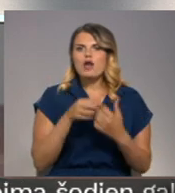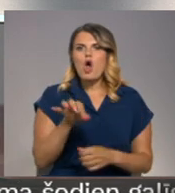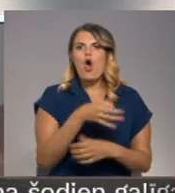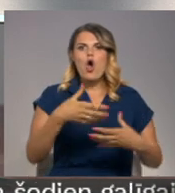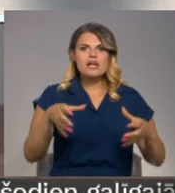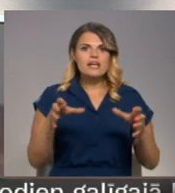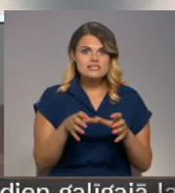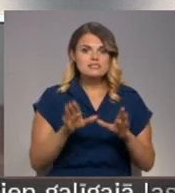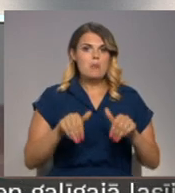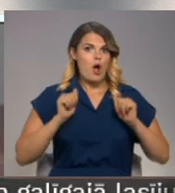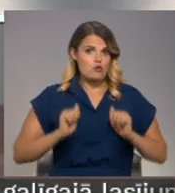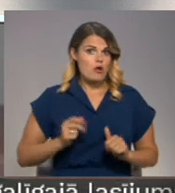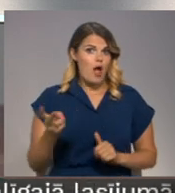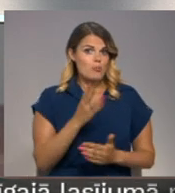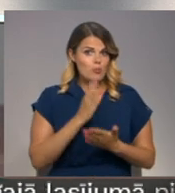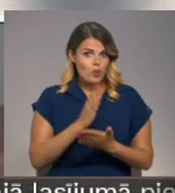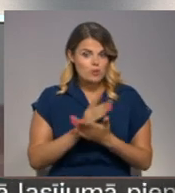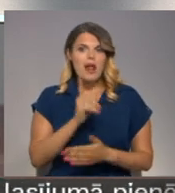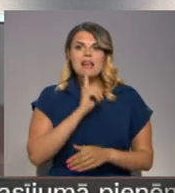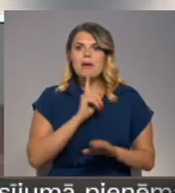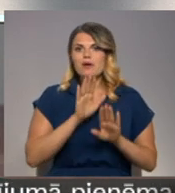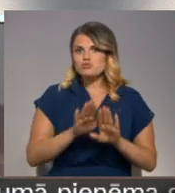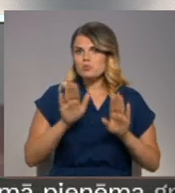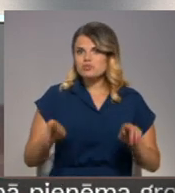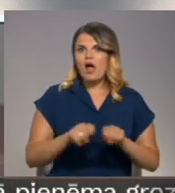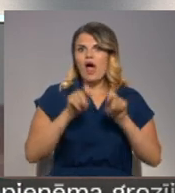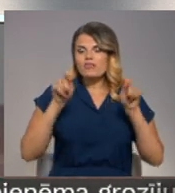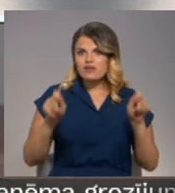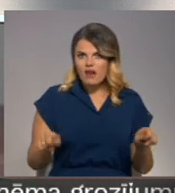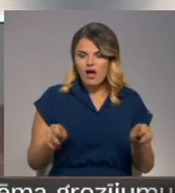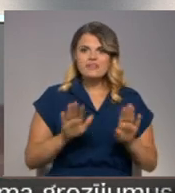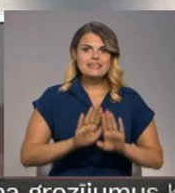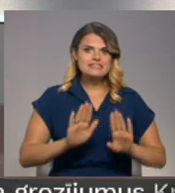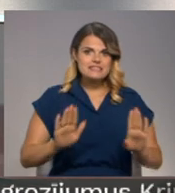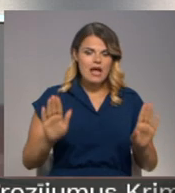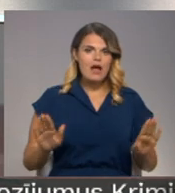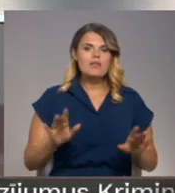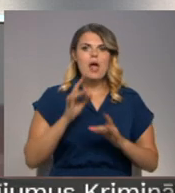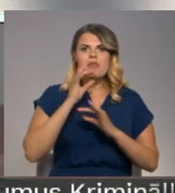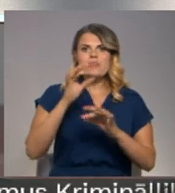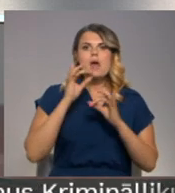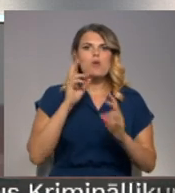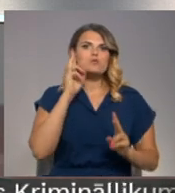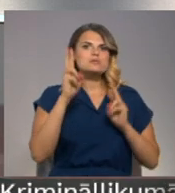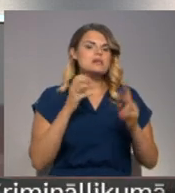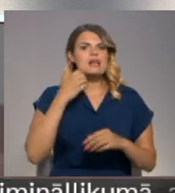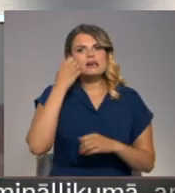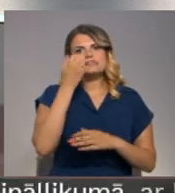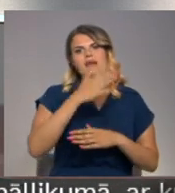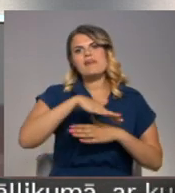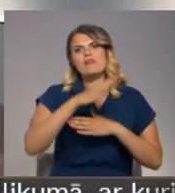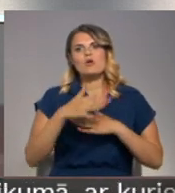Par godu abiem šiem notikumiem Liepājas muzejā atklāta izstāde Tauru skaņās, kad viļņojas gaiss un stāsta TV